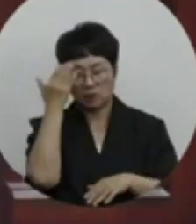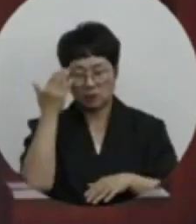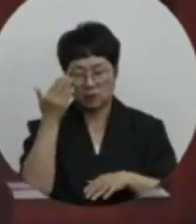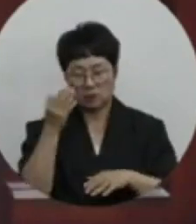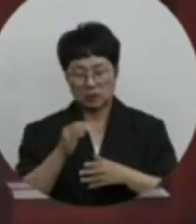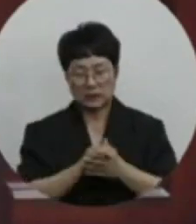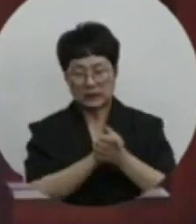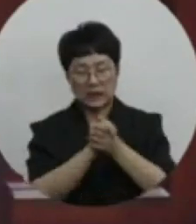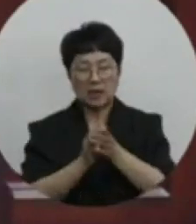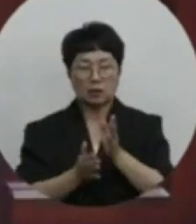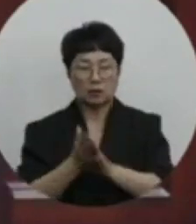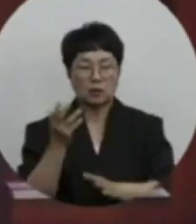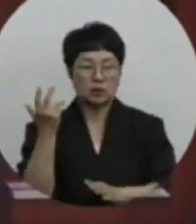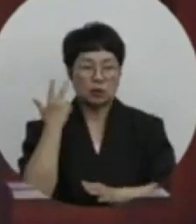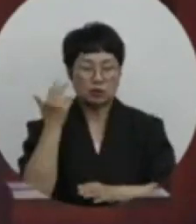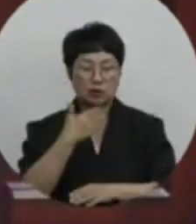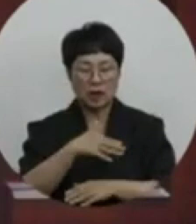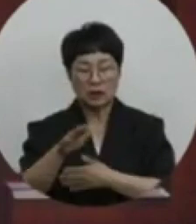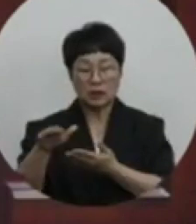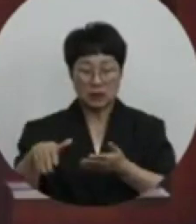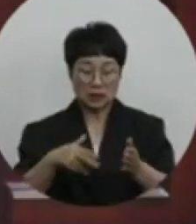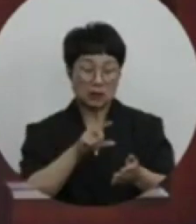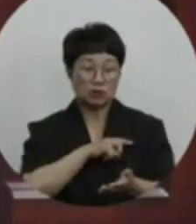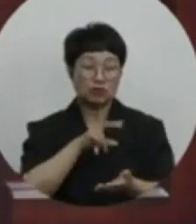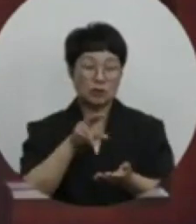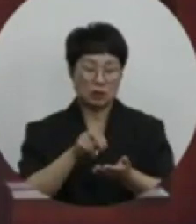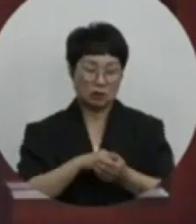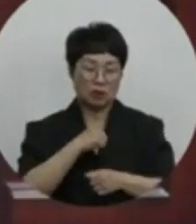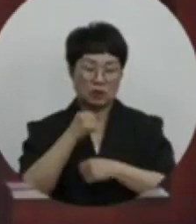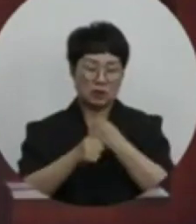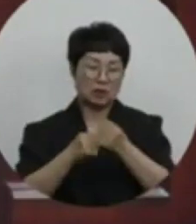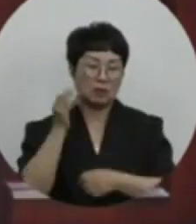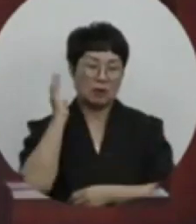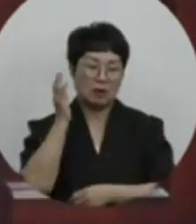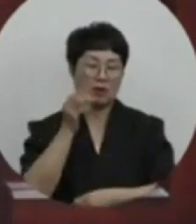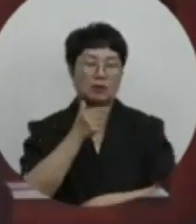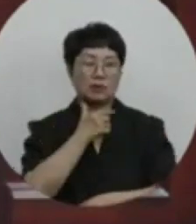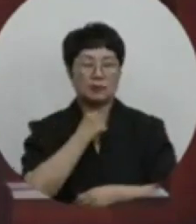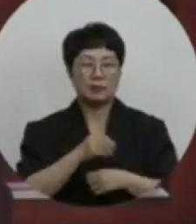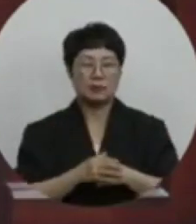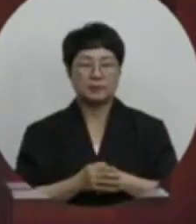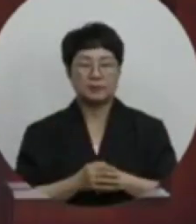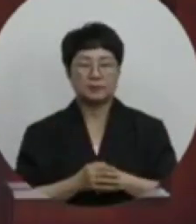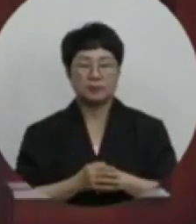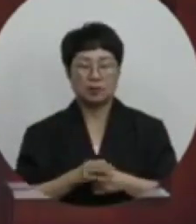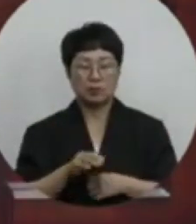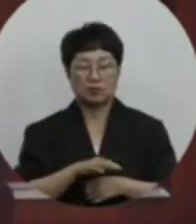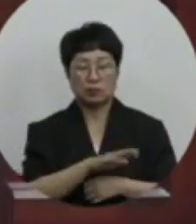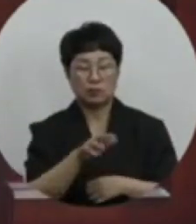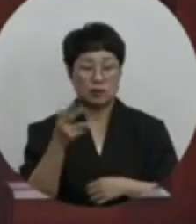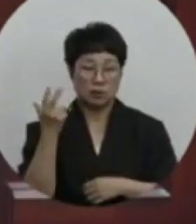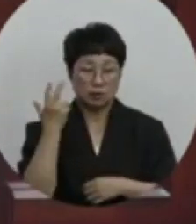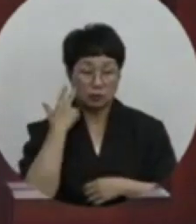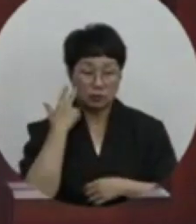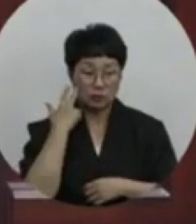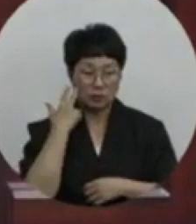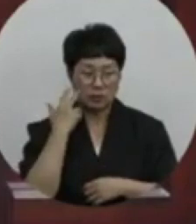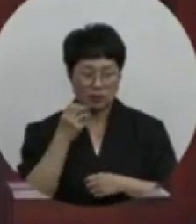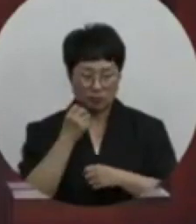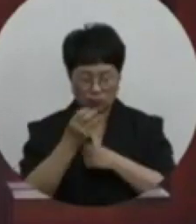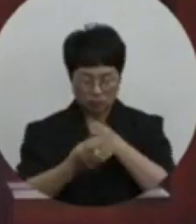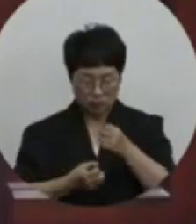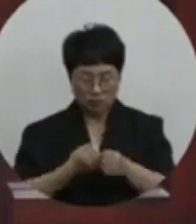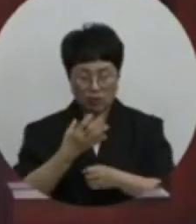친화도시 여주로 가는 길이라는 주제로 자유 발언을 하고자 합니다. 우리 여주시는 수십